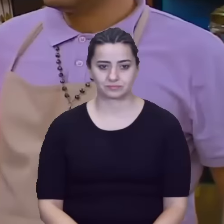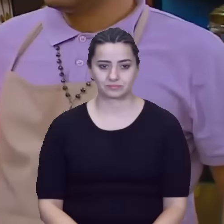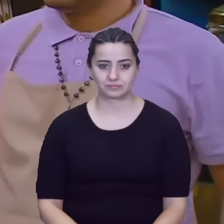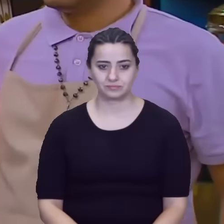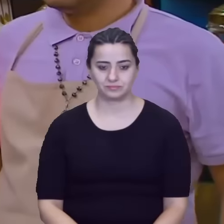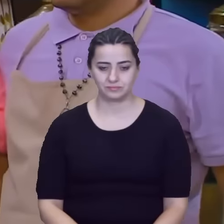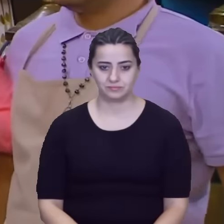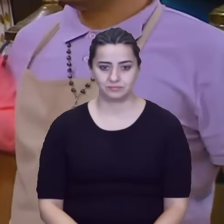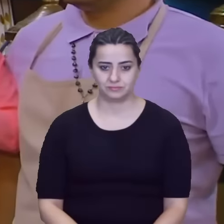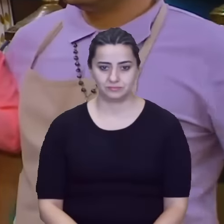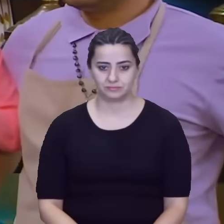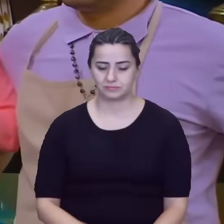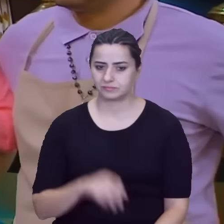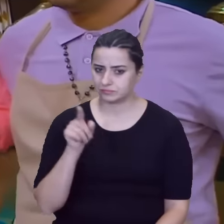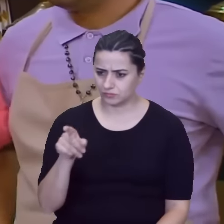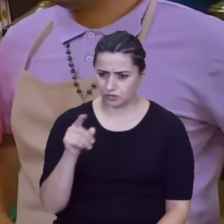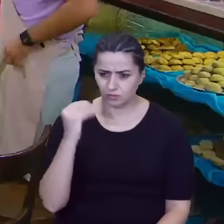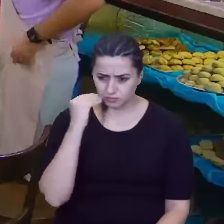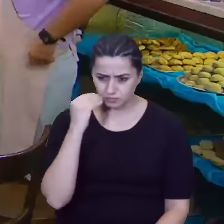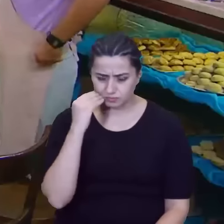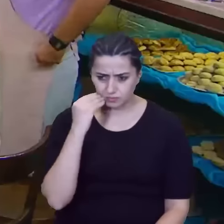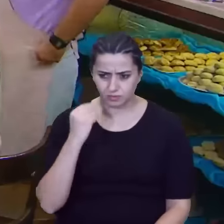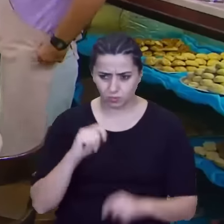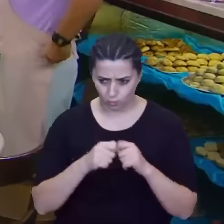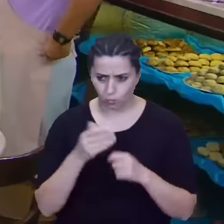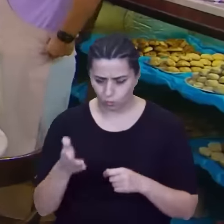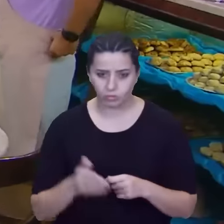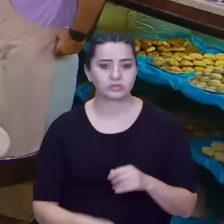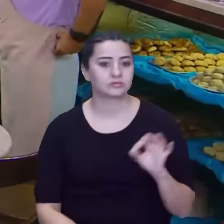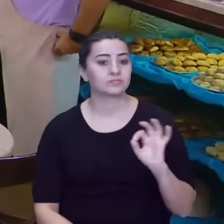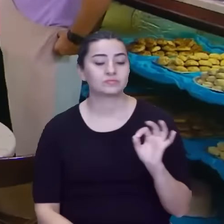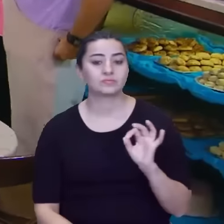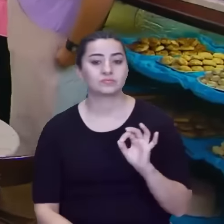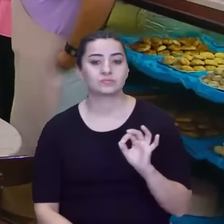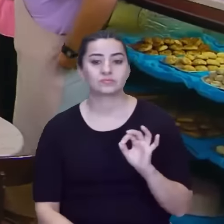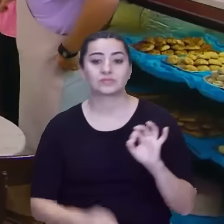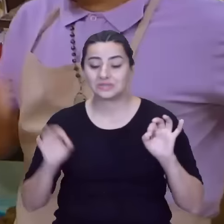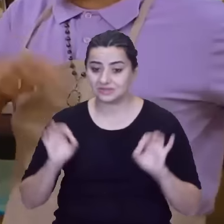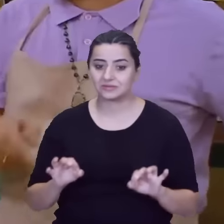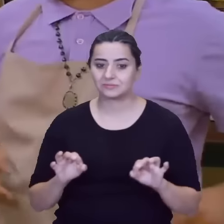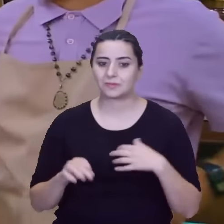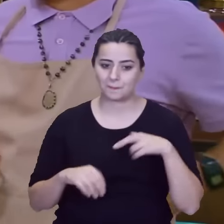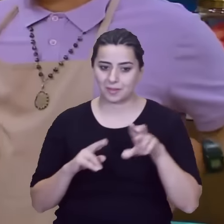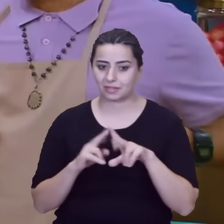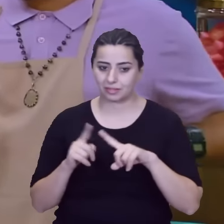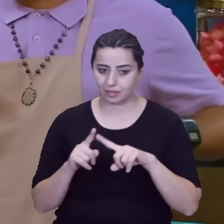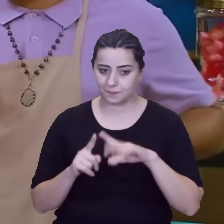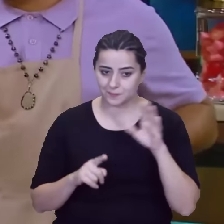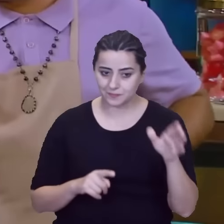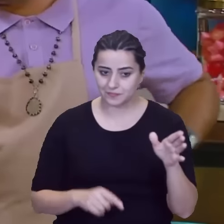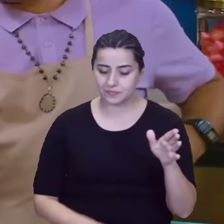kesildi. O Mugane'nin hırkası değil mi be? Ha evet usta. Şimdi ben PTT'ye gittim ya.